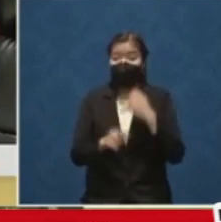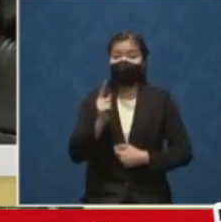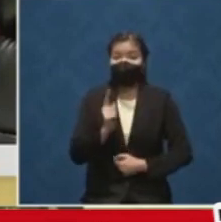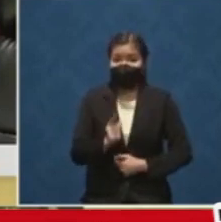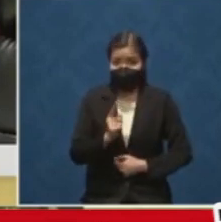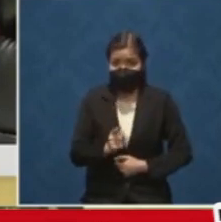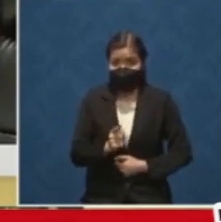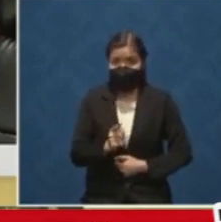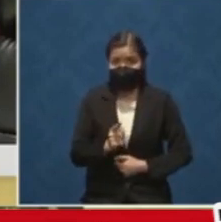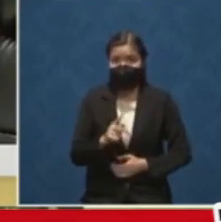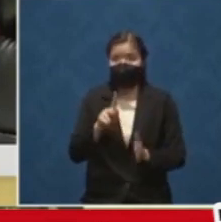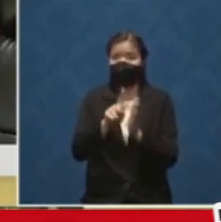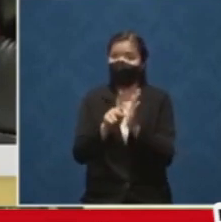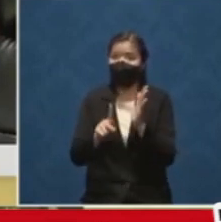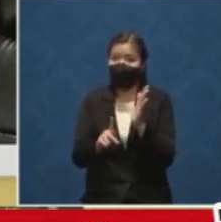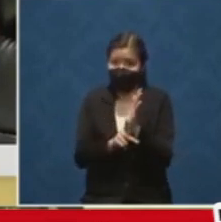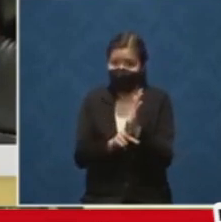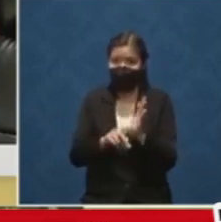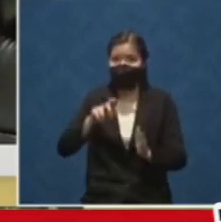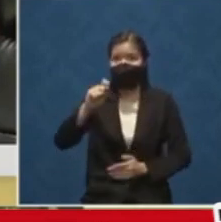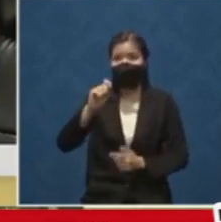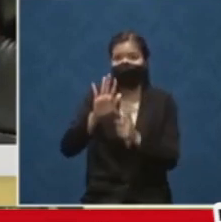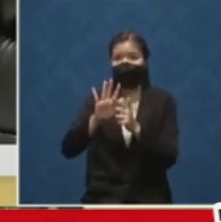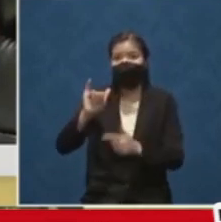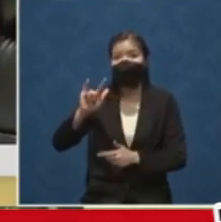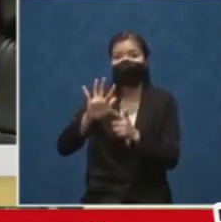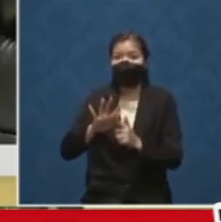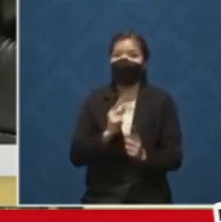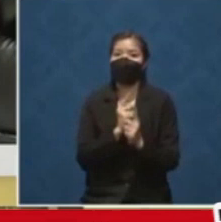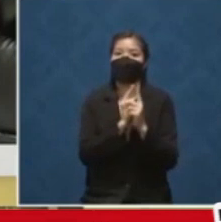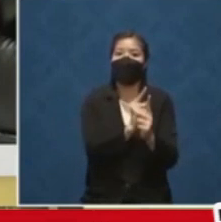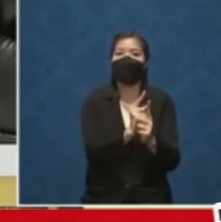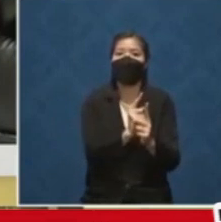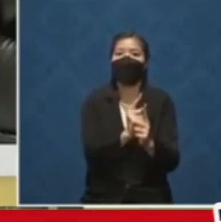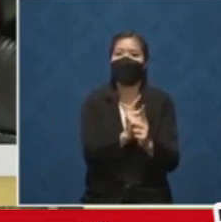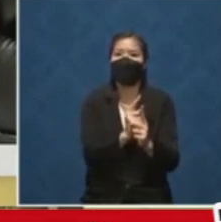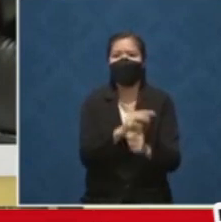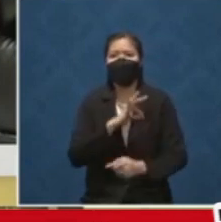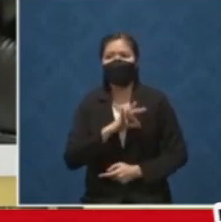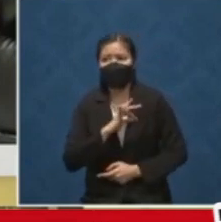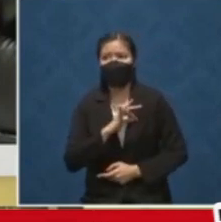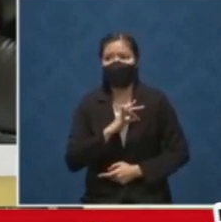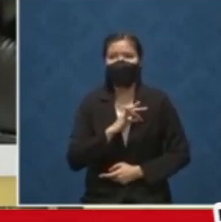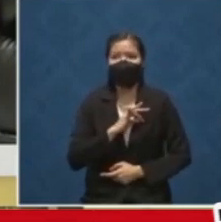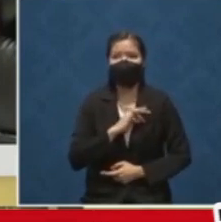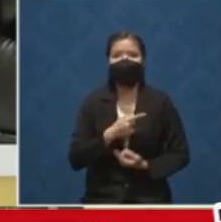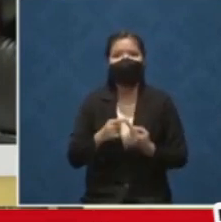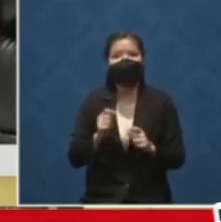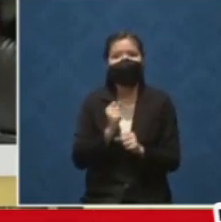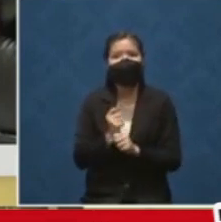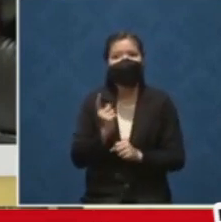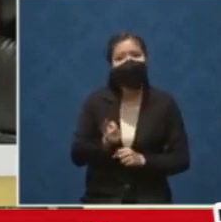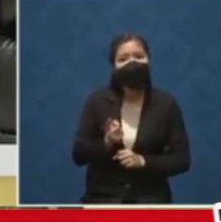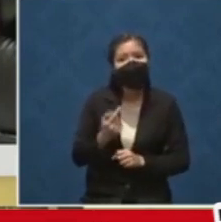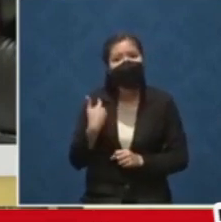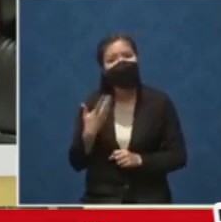ัดการเรื่องคัดิยอายาโอ้ น่ากลวถ้านงกลัวแต่ทำอเรื่องหนึ่งอ่านไปอ